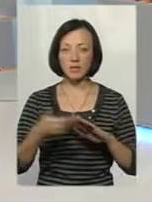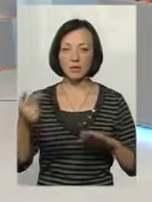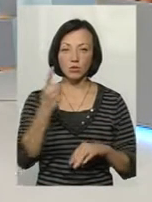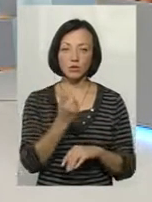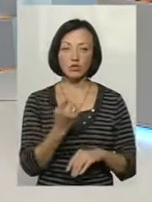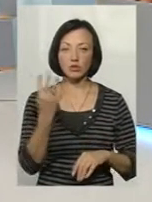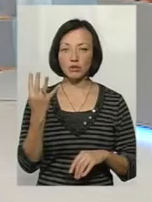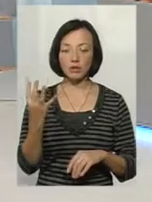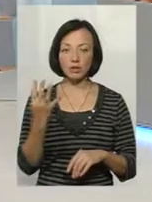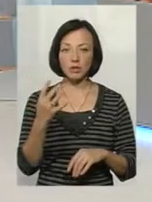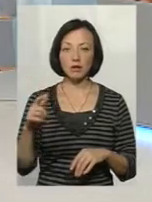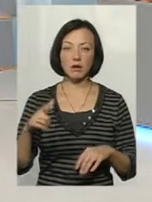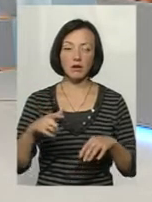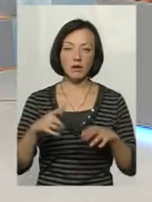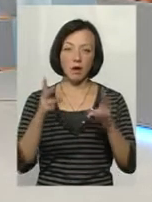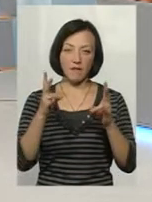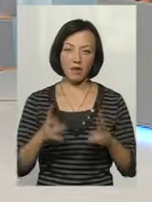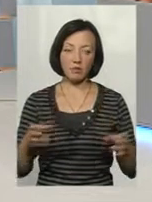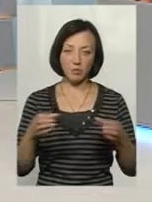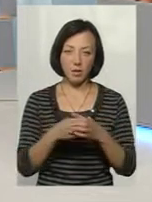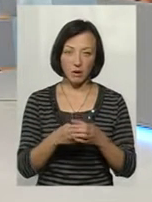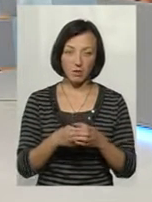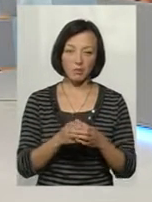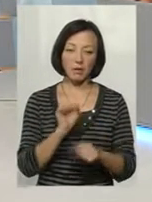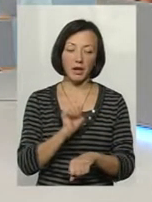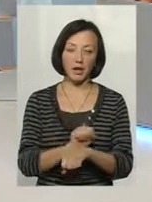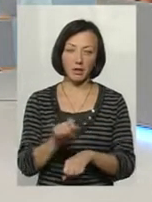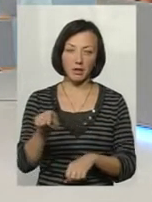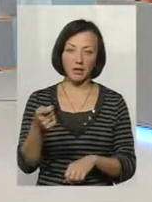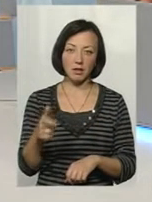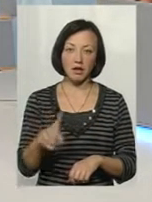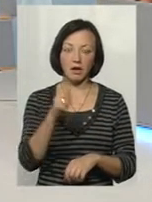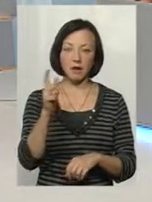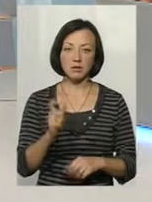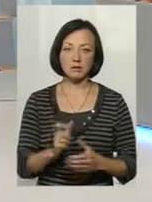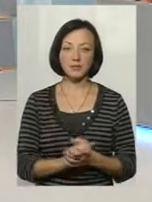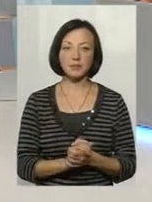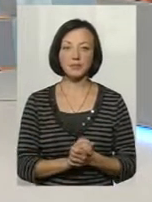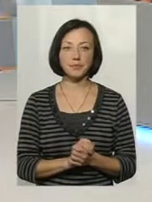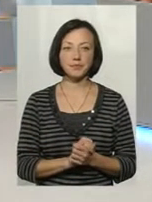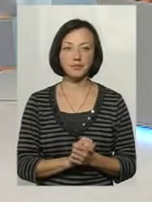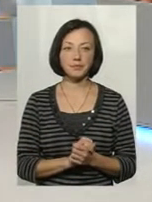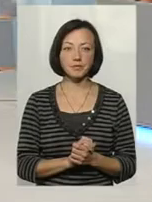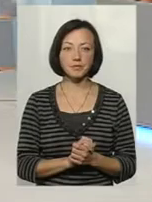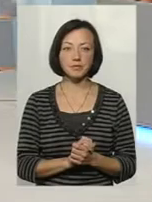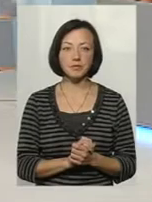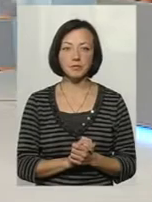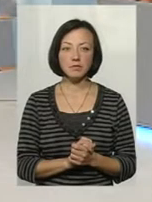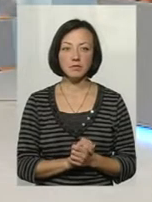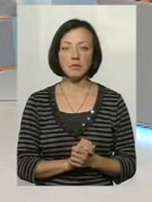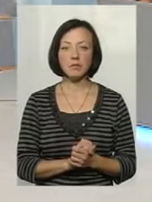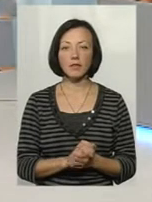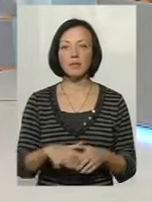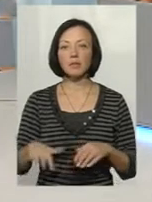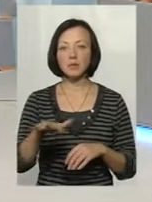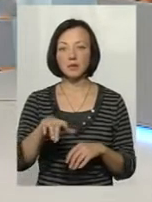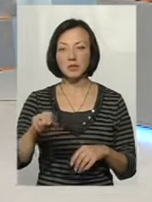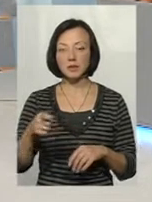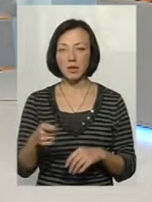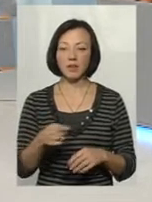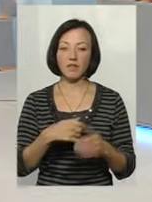телефоном 104 нашу бригаду. По можливості перекрити газ на основному По можливості, та, ну, хоча б в приміщенні. Вийти